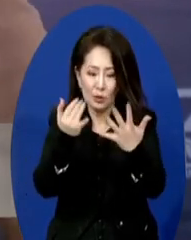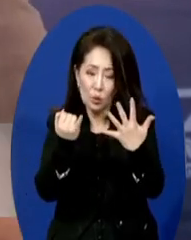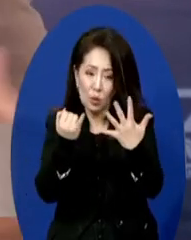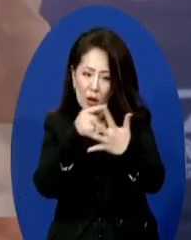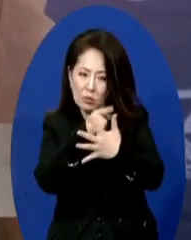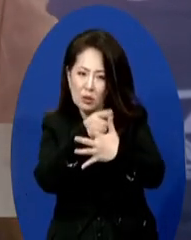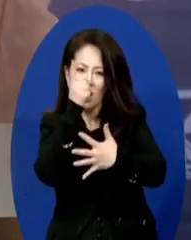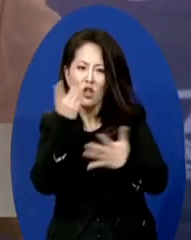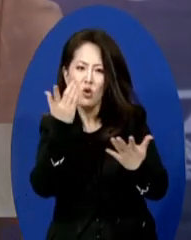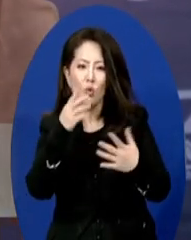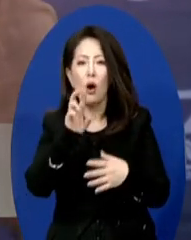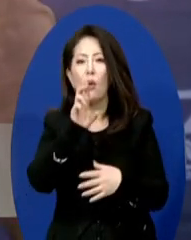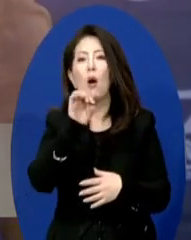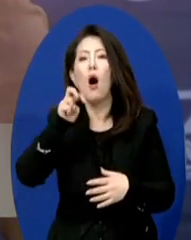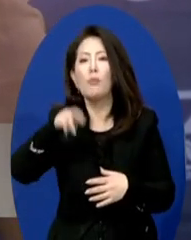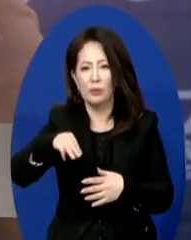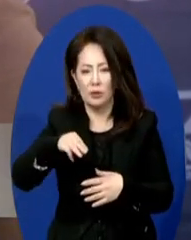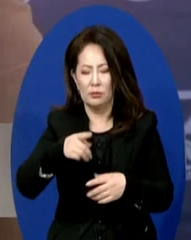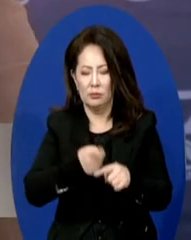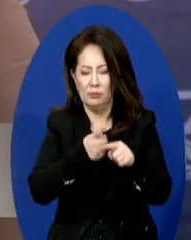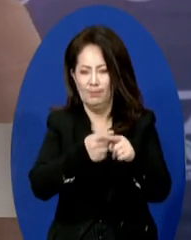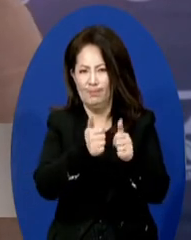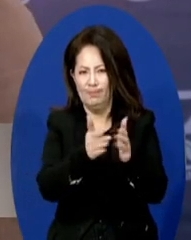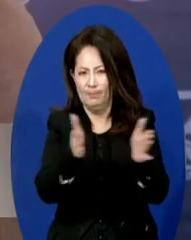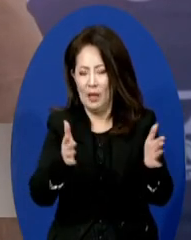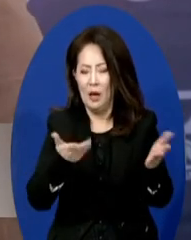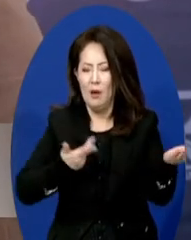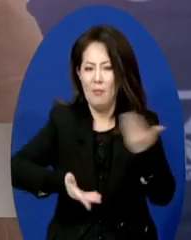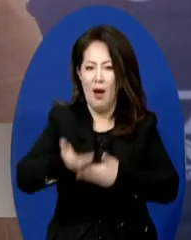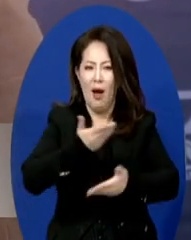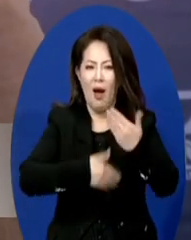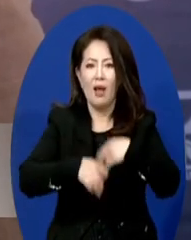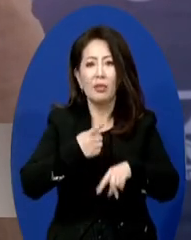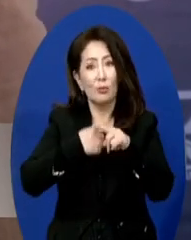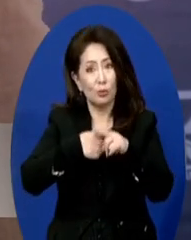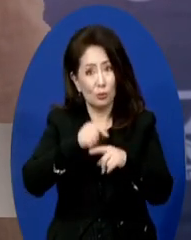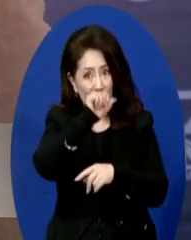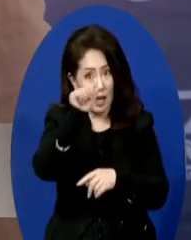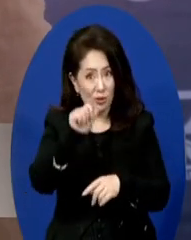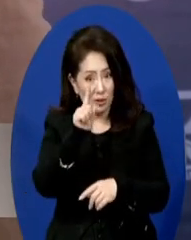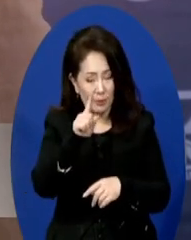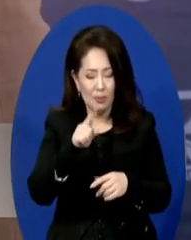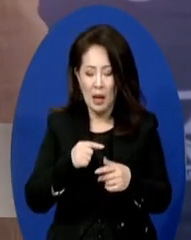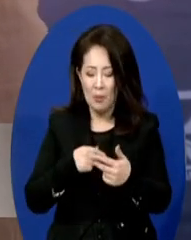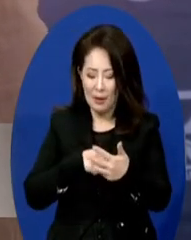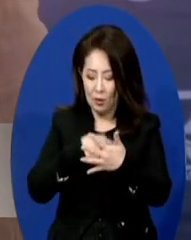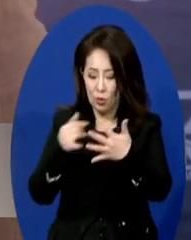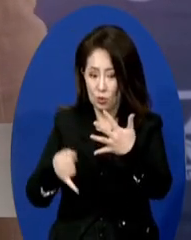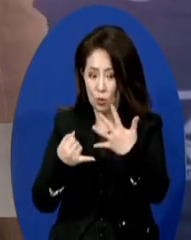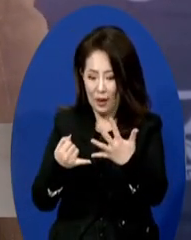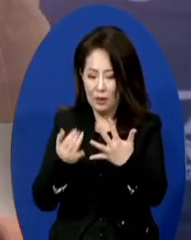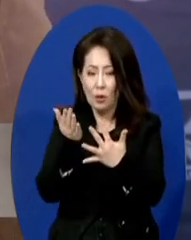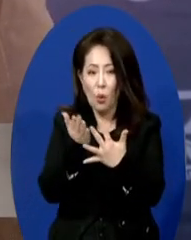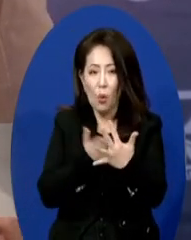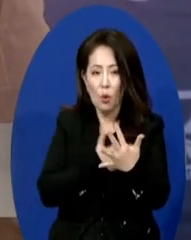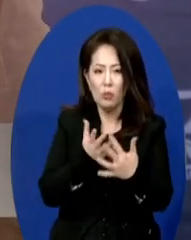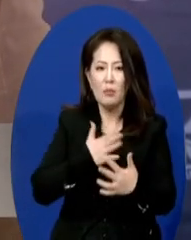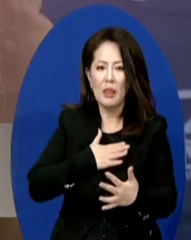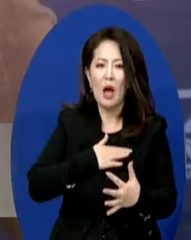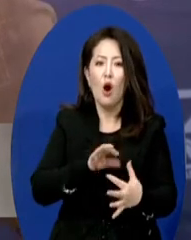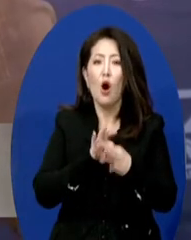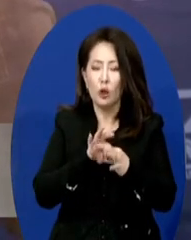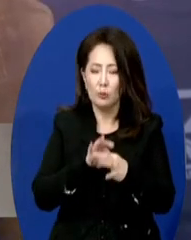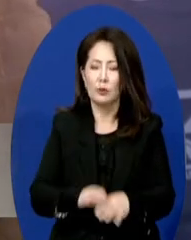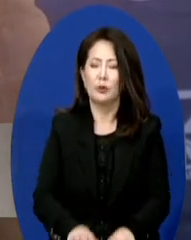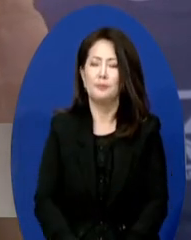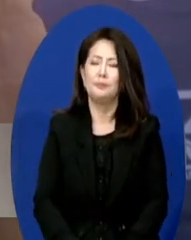терминал экспортын хүчин чадлыг нэмэгдүүлэх асуудал. Энэ манай тавьж байгаа гол 6 асуудлын 3 ч гэсэн энтэй шууд хамааралтай байгаа. За 6 дахь